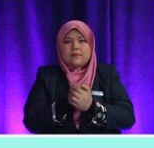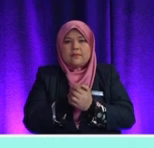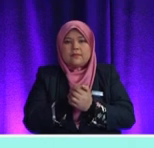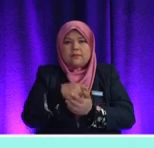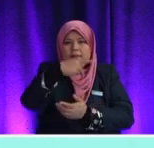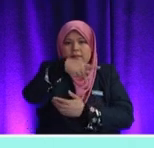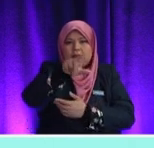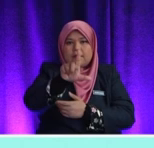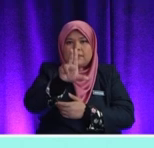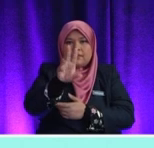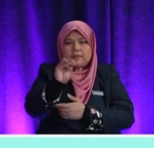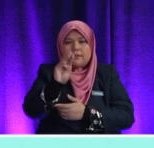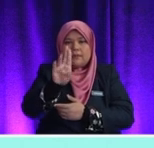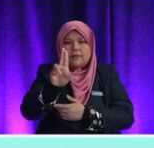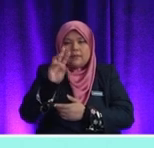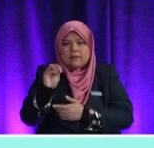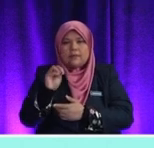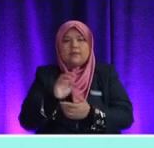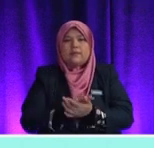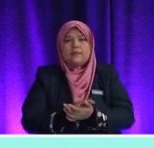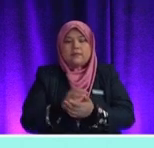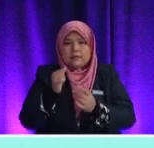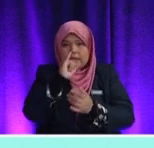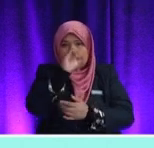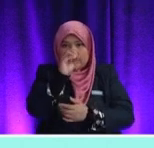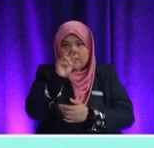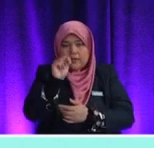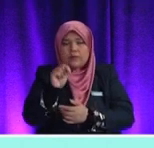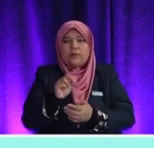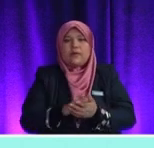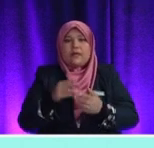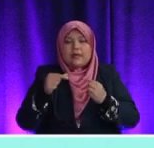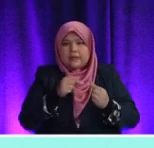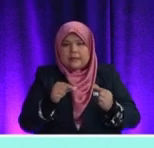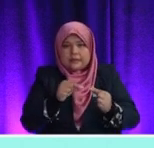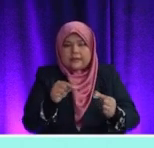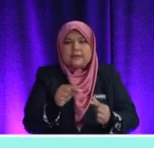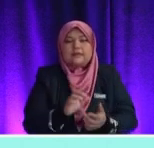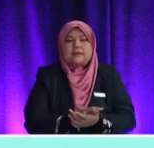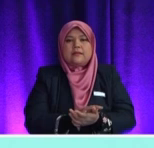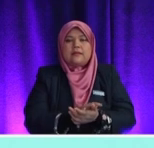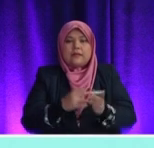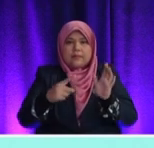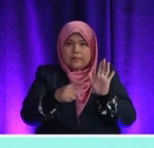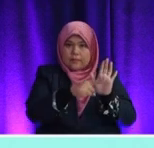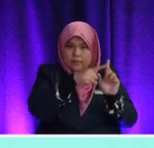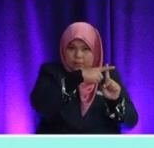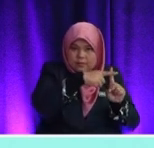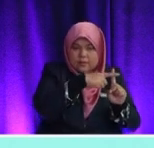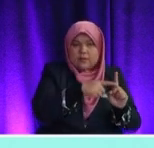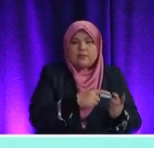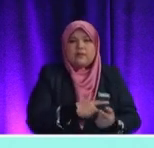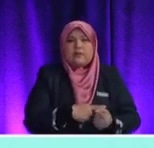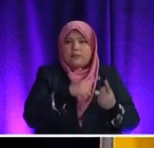Lampung tadi dia akan jika cot manakala Ayo bromida akan terhasil di terminal positif yaitu dia